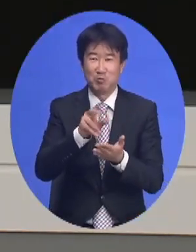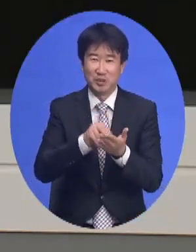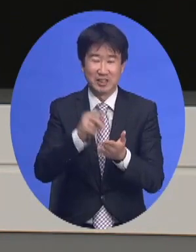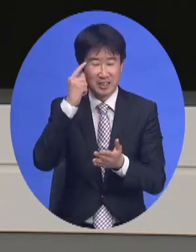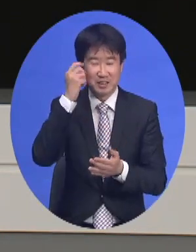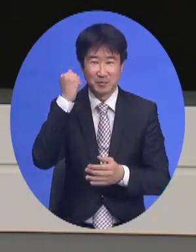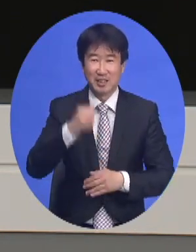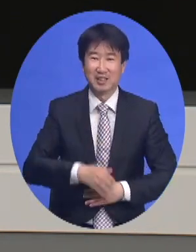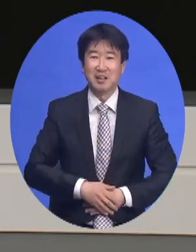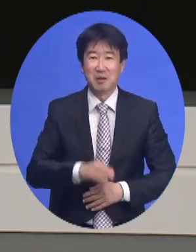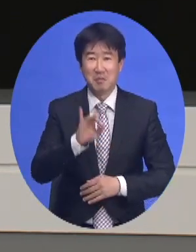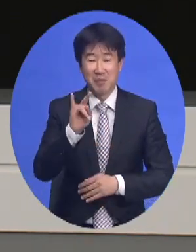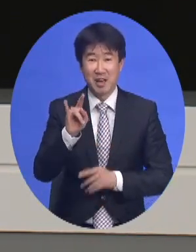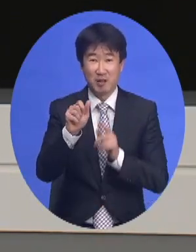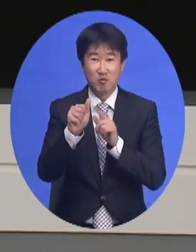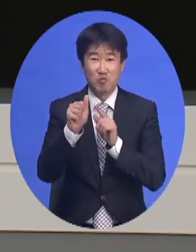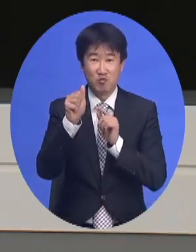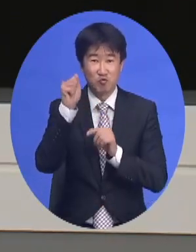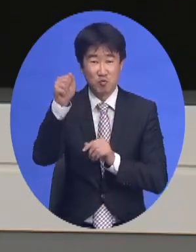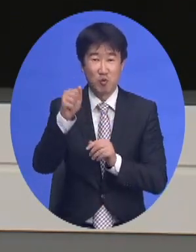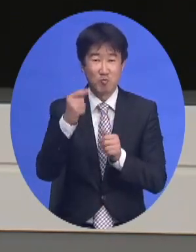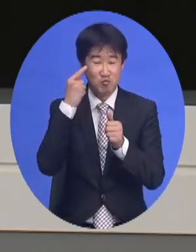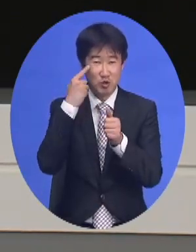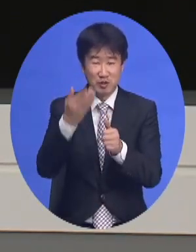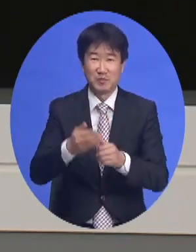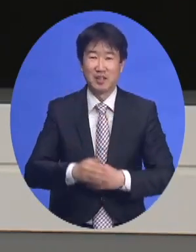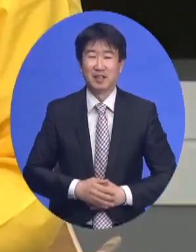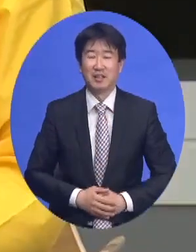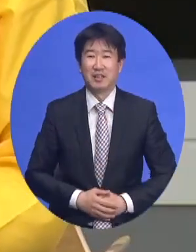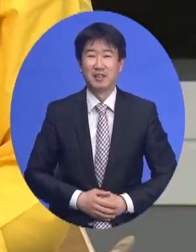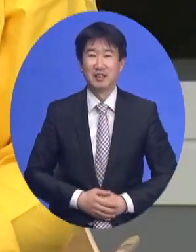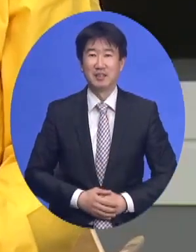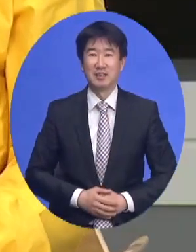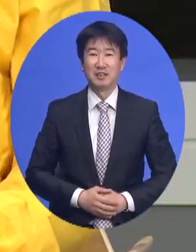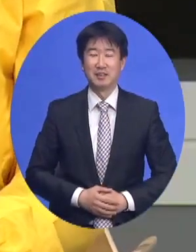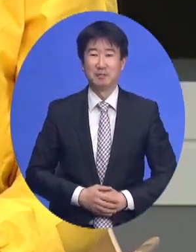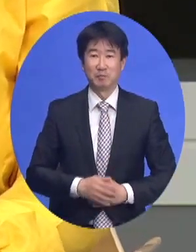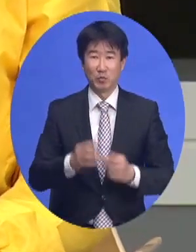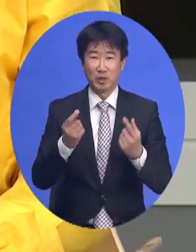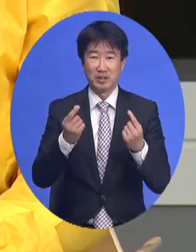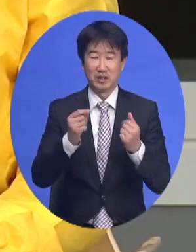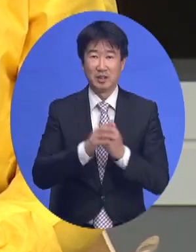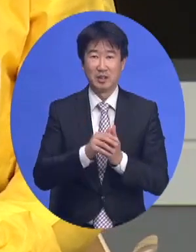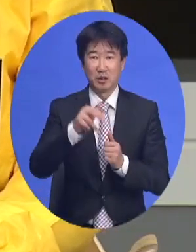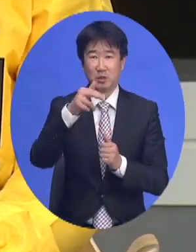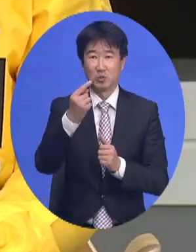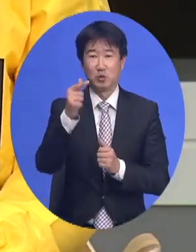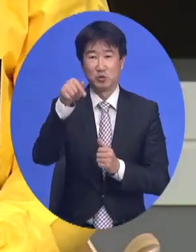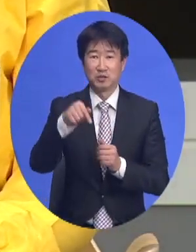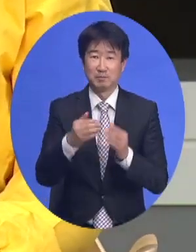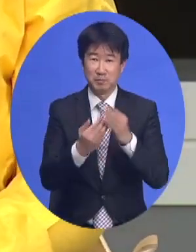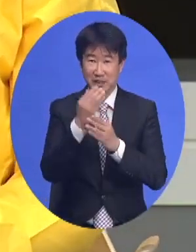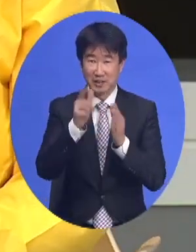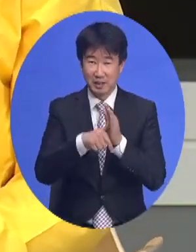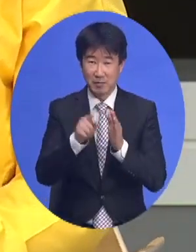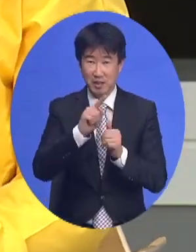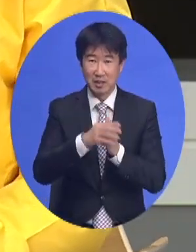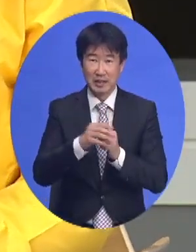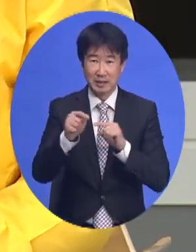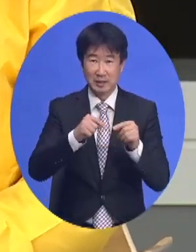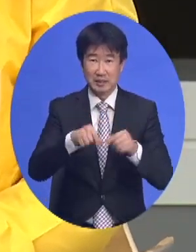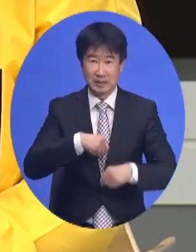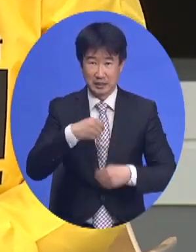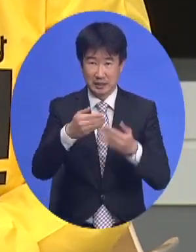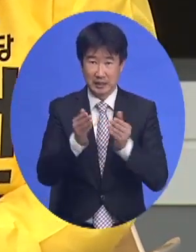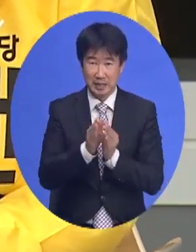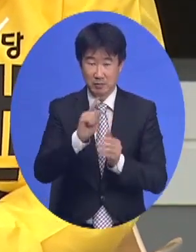생각합니다. 우리 배주임 후보님께 제가 물어보겠습니다. 그 마찬가지로 이 조국 사태가 생겼을 때